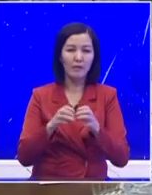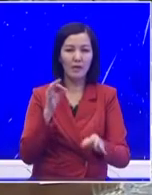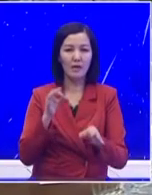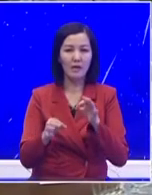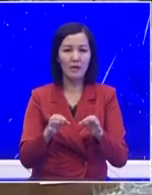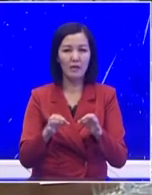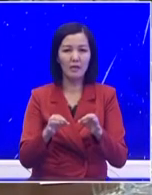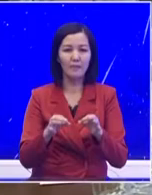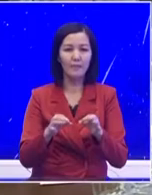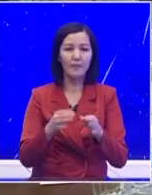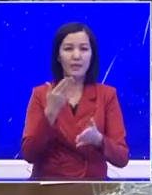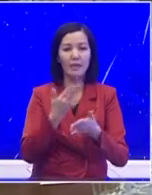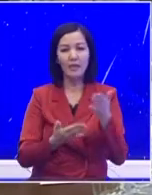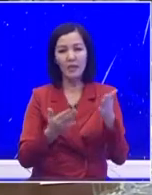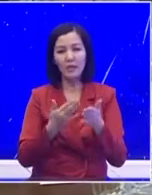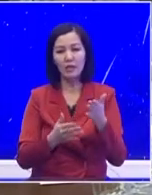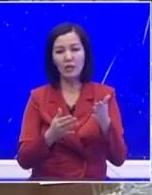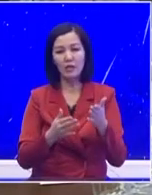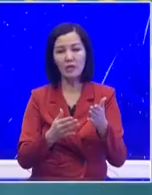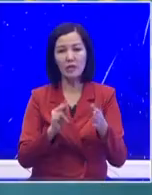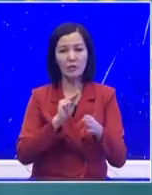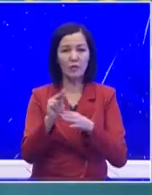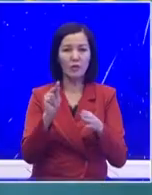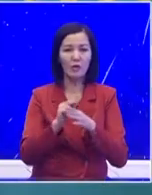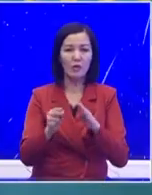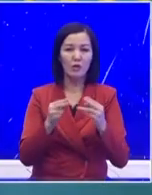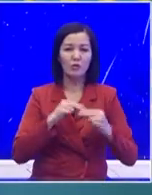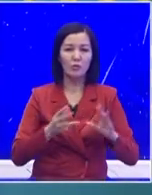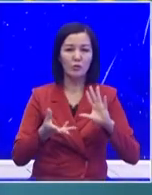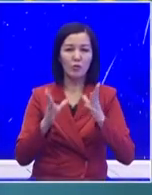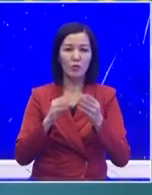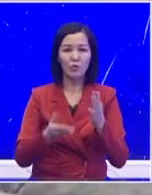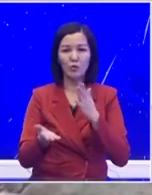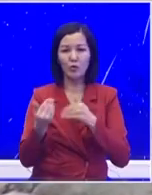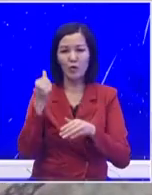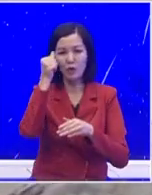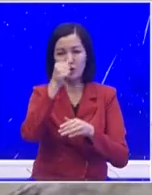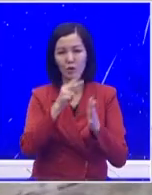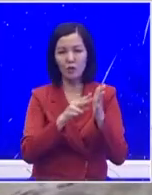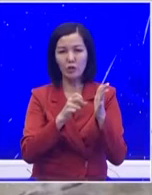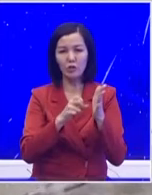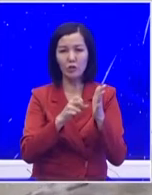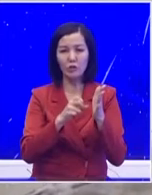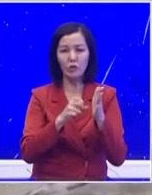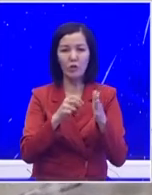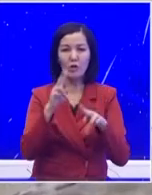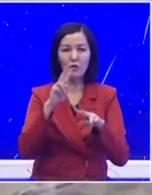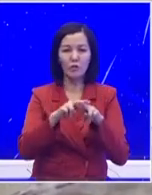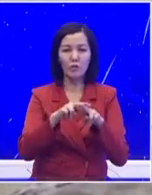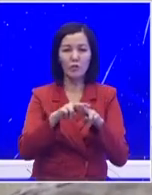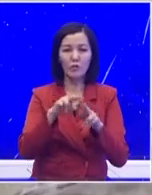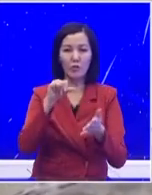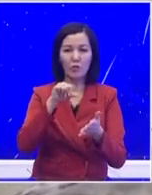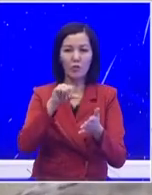қаралды. Консультативті кеңесші органдарының жұмысы қорытындыланды. Мәселен, өткен жылы өңірде 700-ге жуық жазасын өтеп